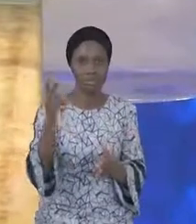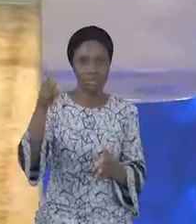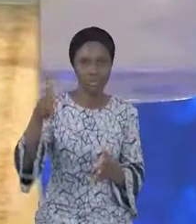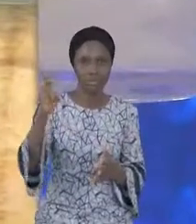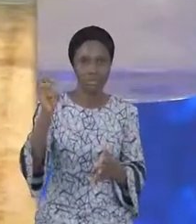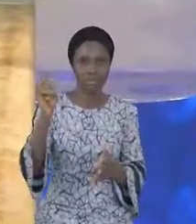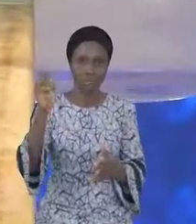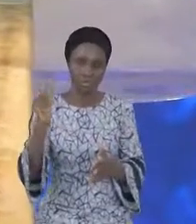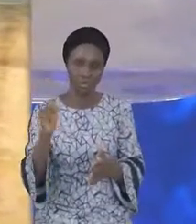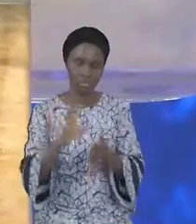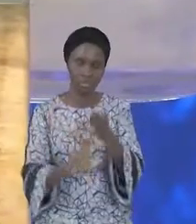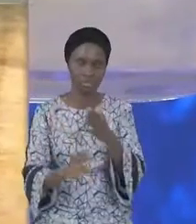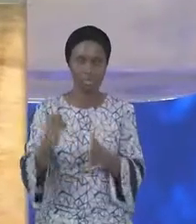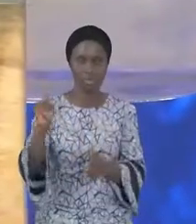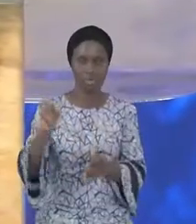Pierre, chapitre 1,